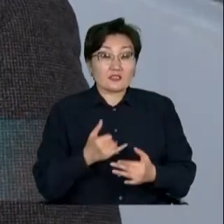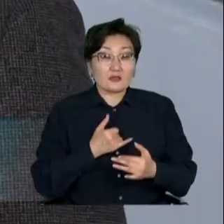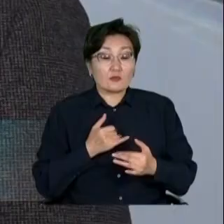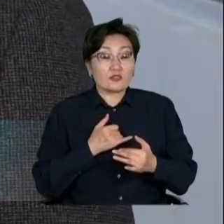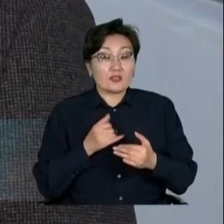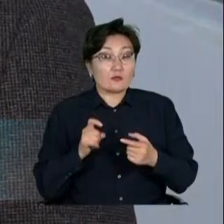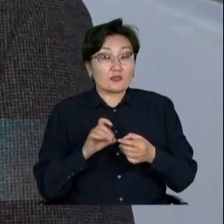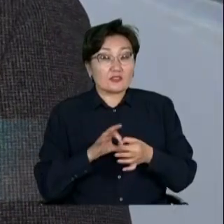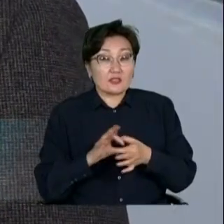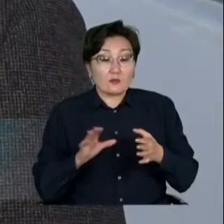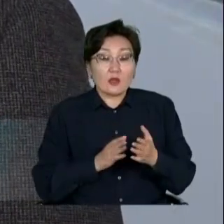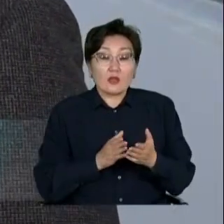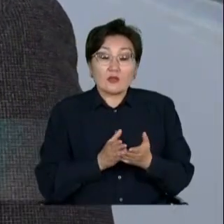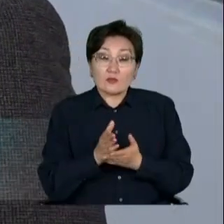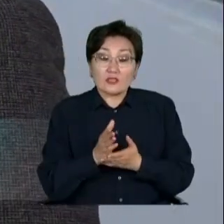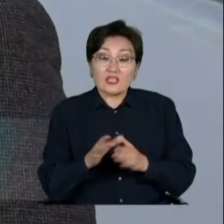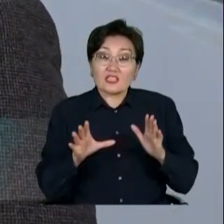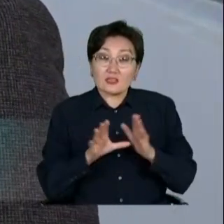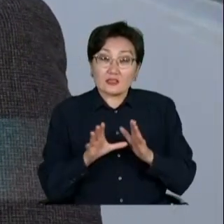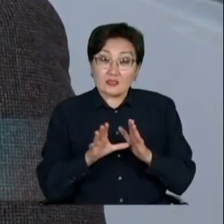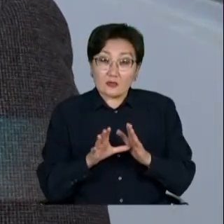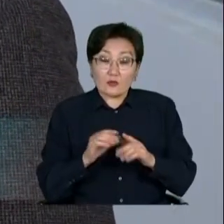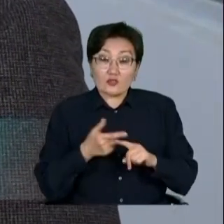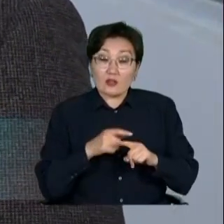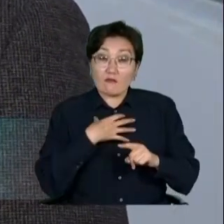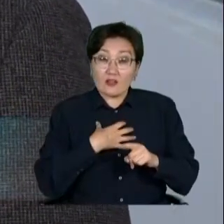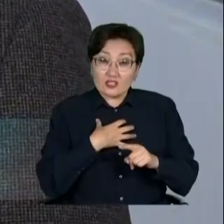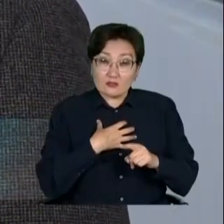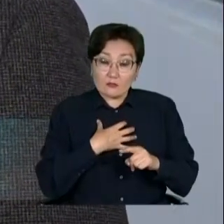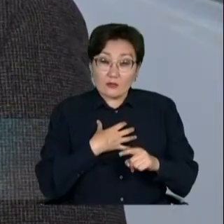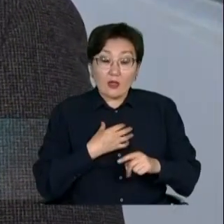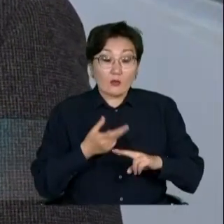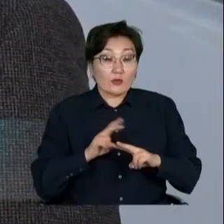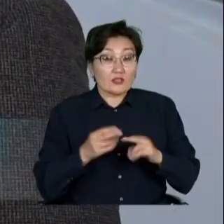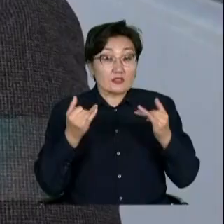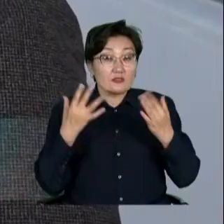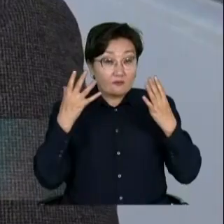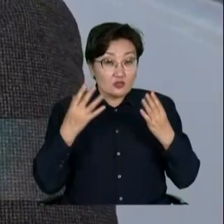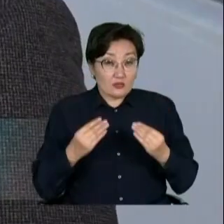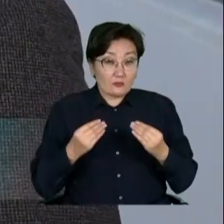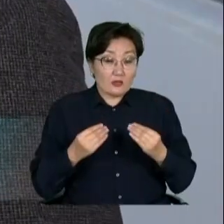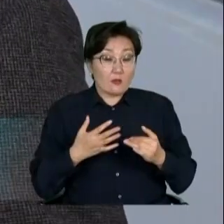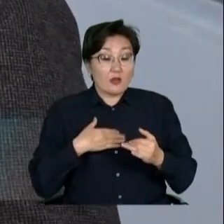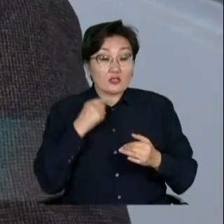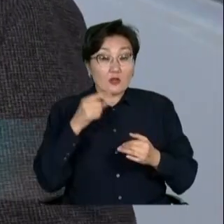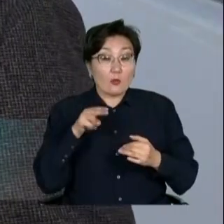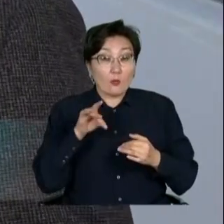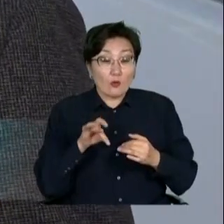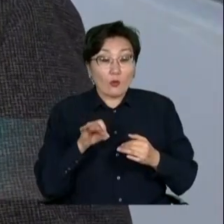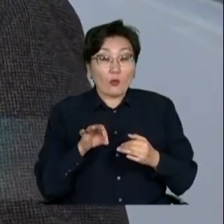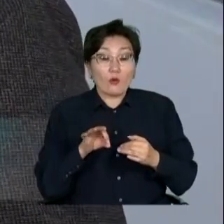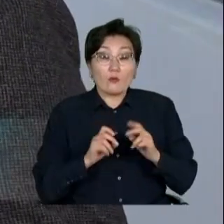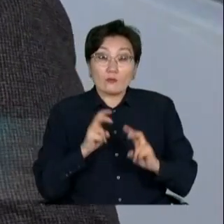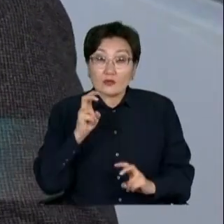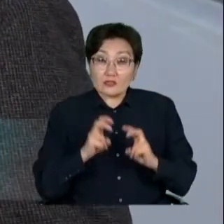независимость в области энергетики – это первостепенно важный аспект. Почему? Потому что на сегодняшний день мы говорим про производство.